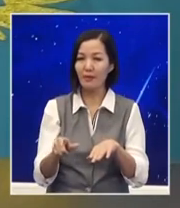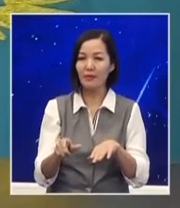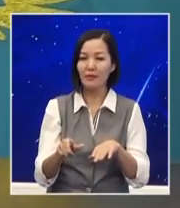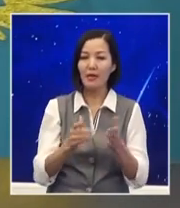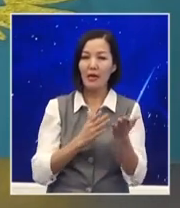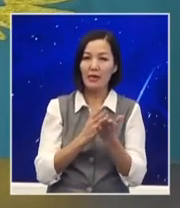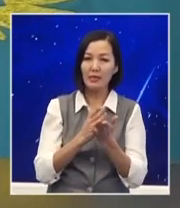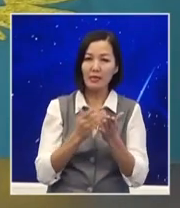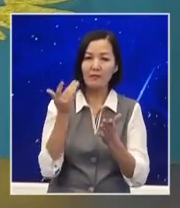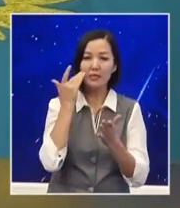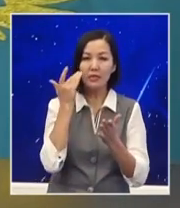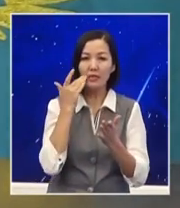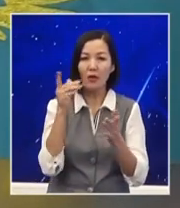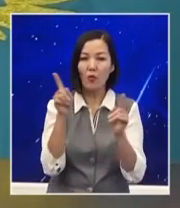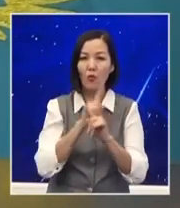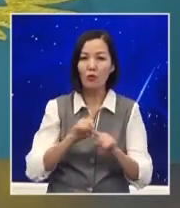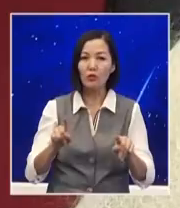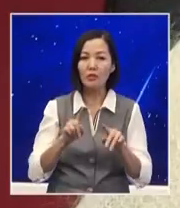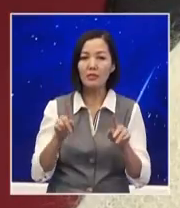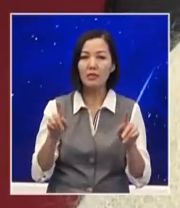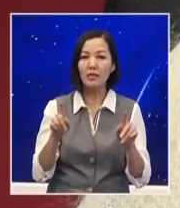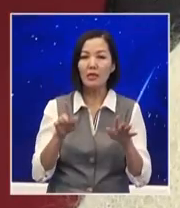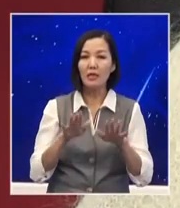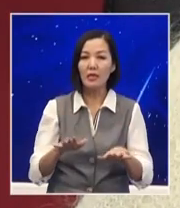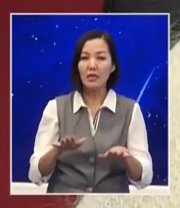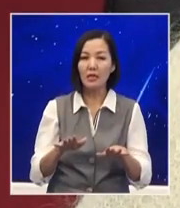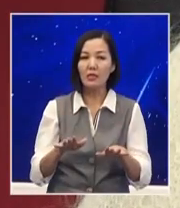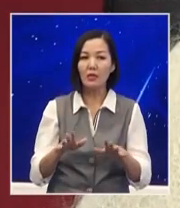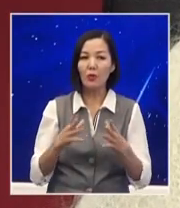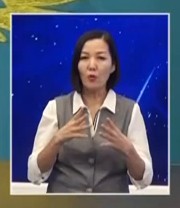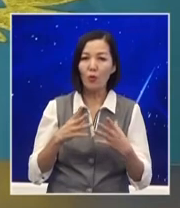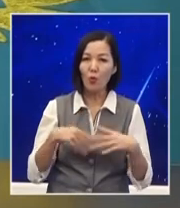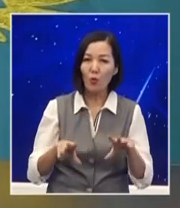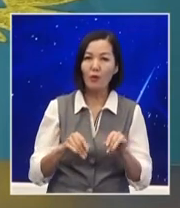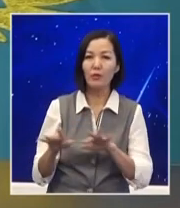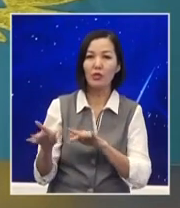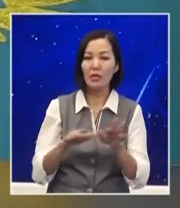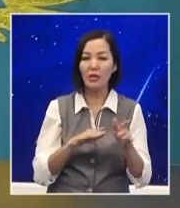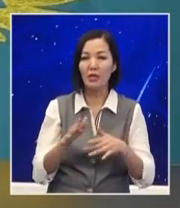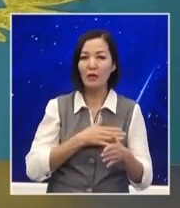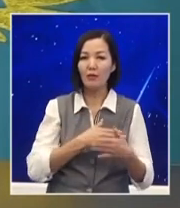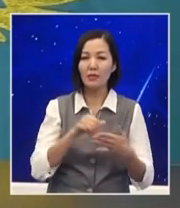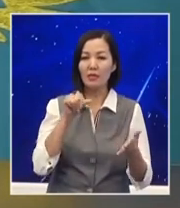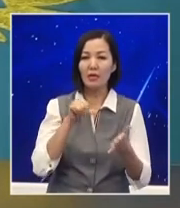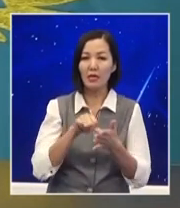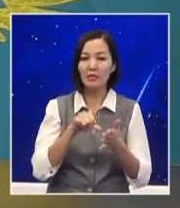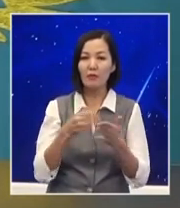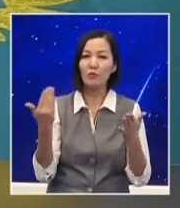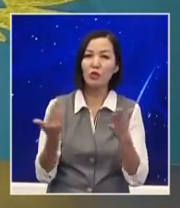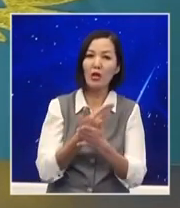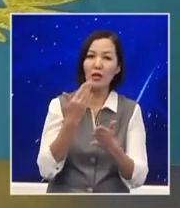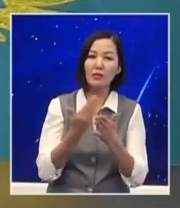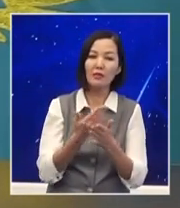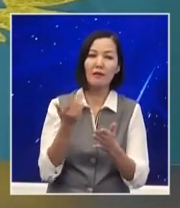ардагерлер арасында қашанда орныңыз ерекше. Өңірдің қоғамдық шараларына белсенді қатысып, жаңалықтарға